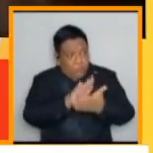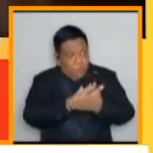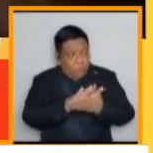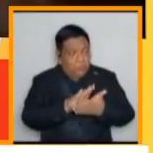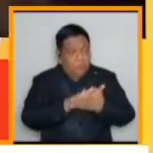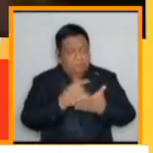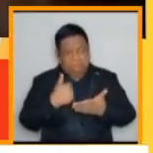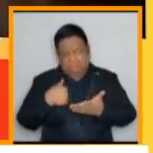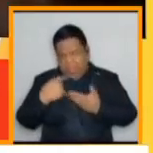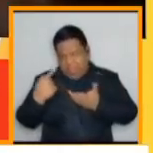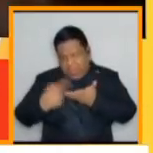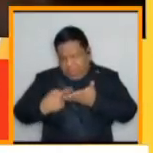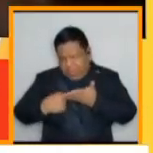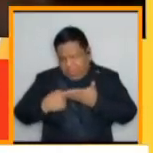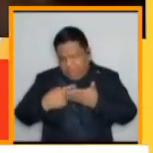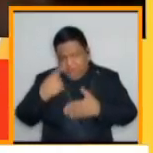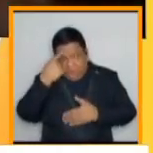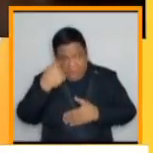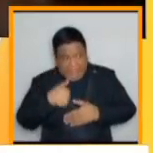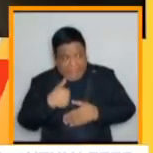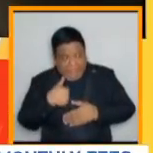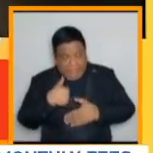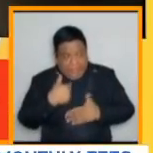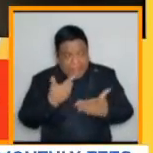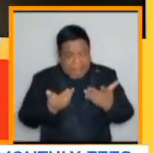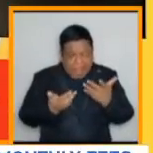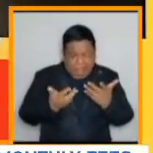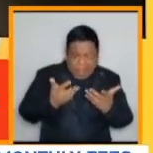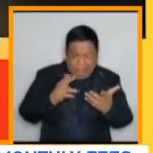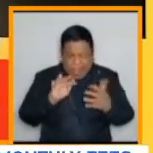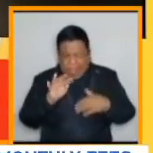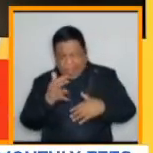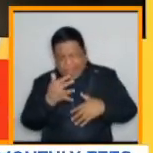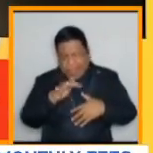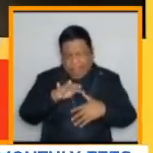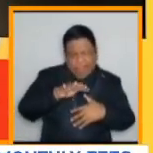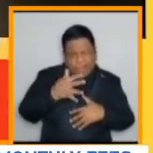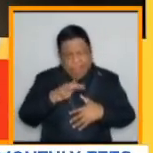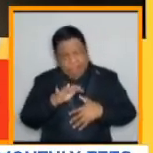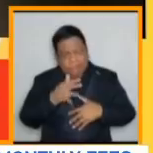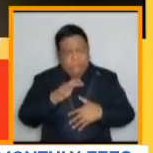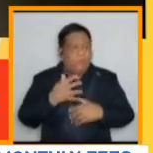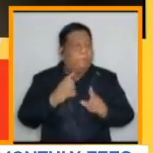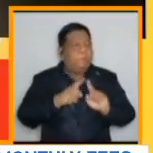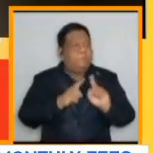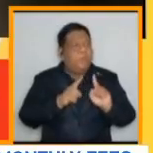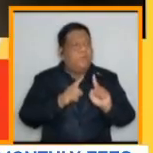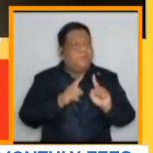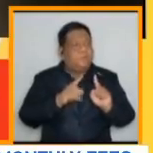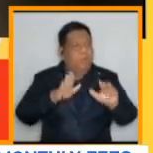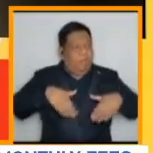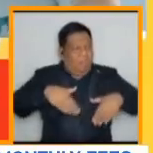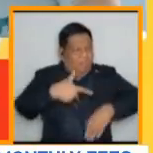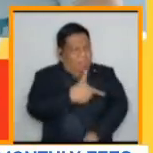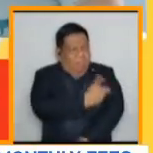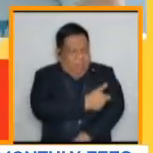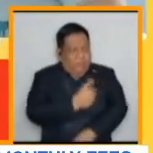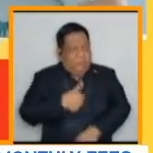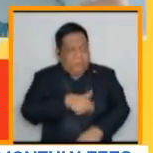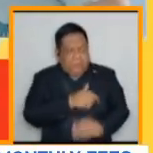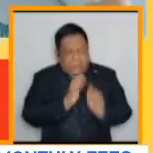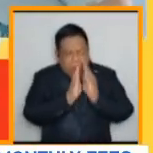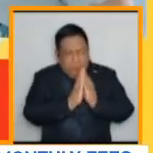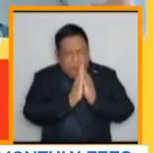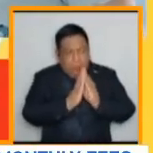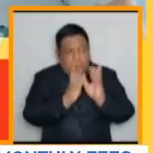me, medyo tagilid pa rin sa akin yan as long as hindi pa nabavaccine. Kaya praying kami, for sure hindi lang ako, lahat ng